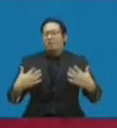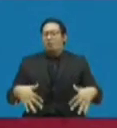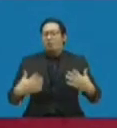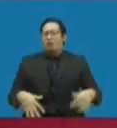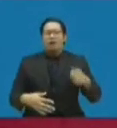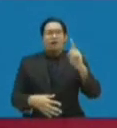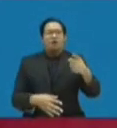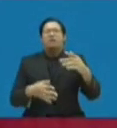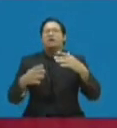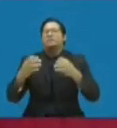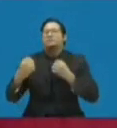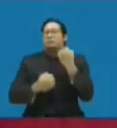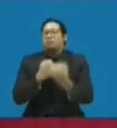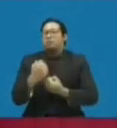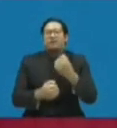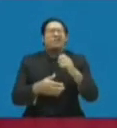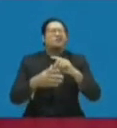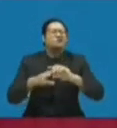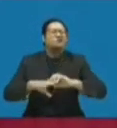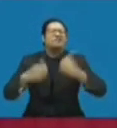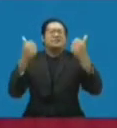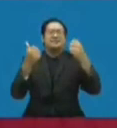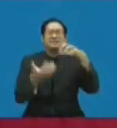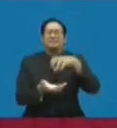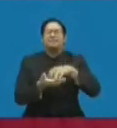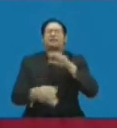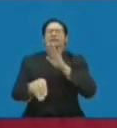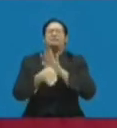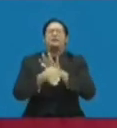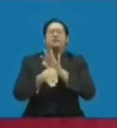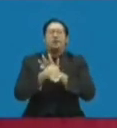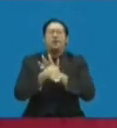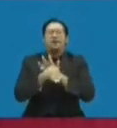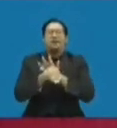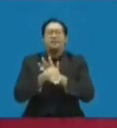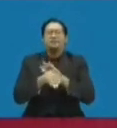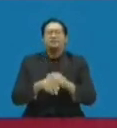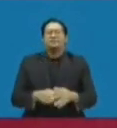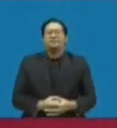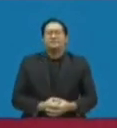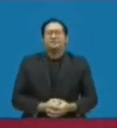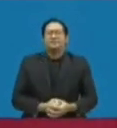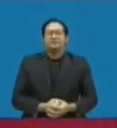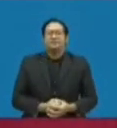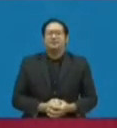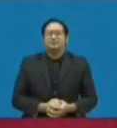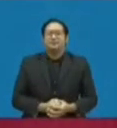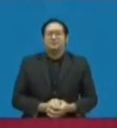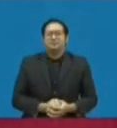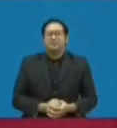di Bumi Cendrawasih Tanah Papua yang elok ini